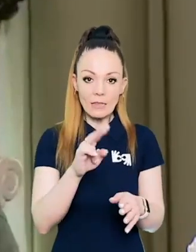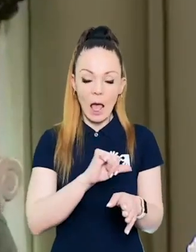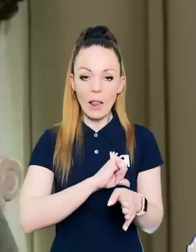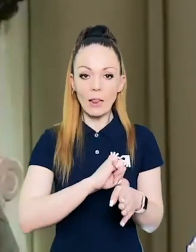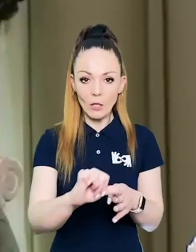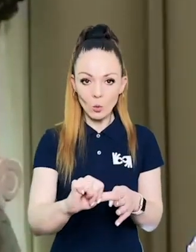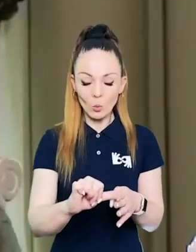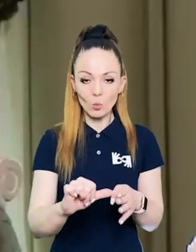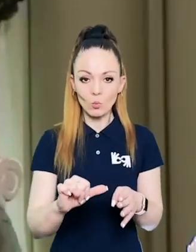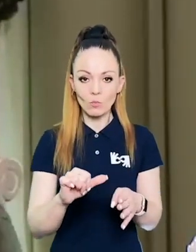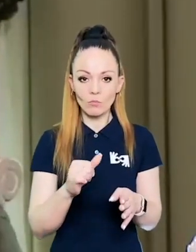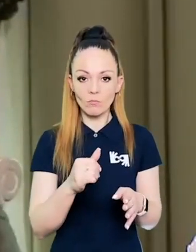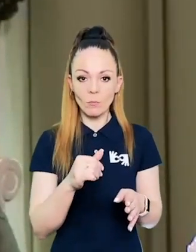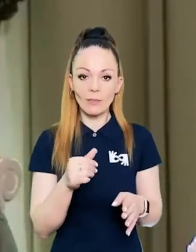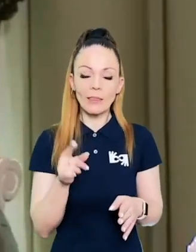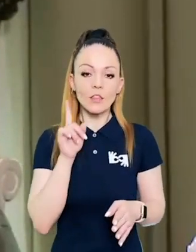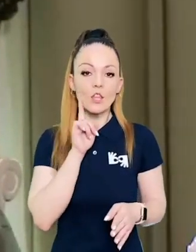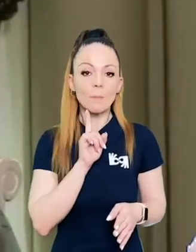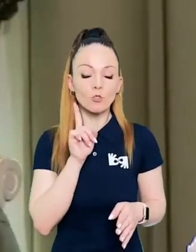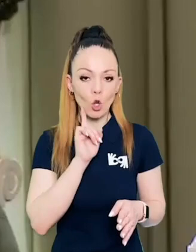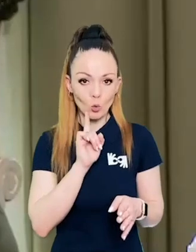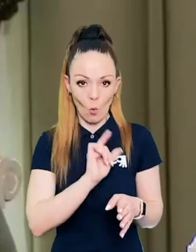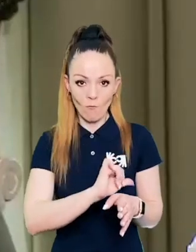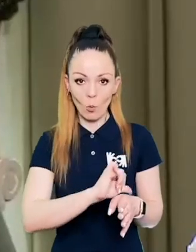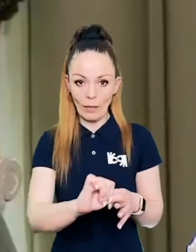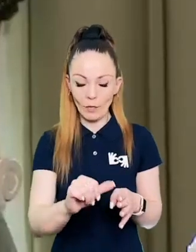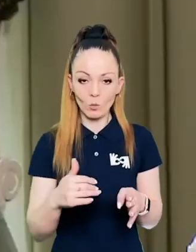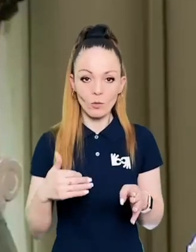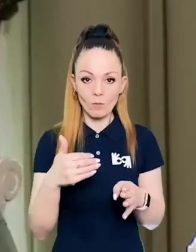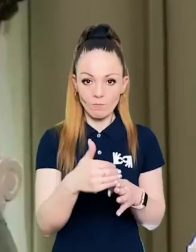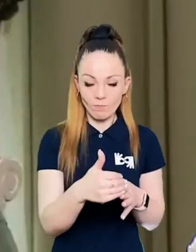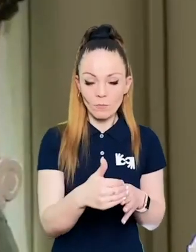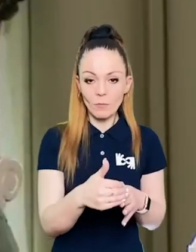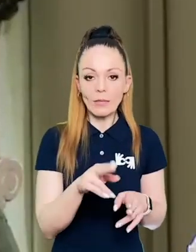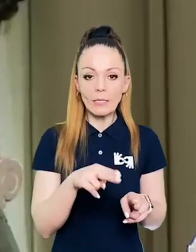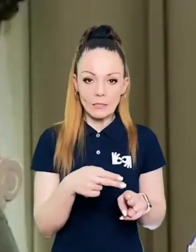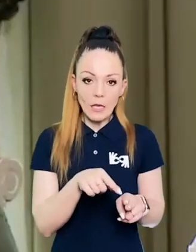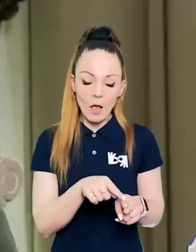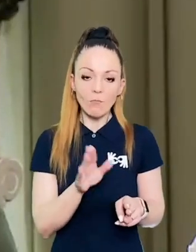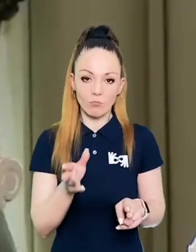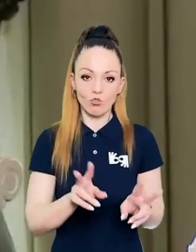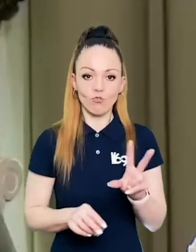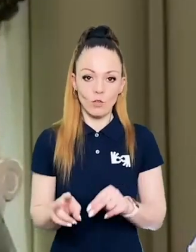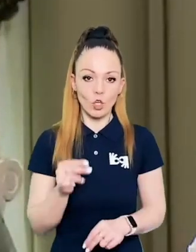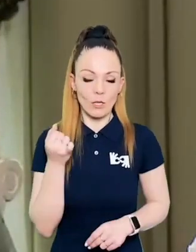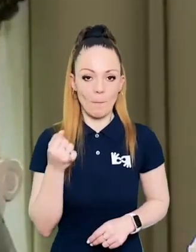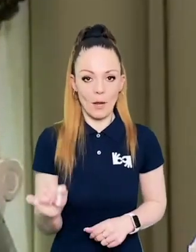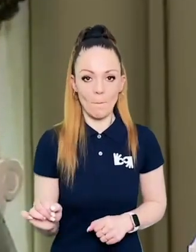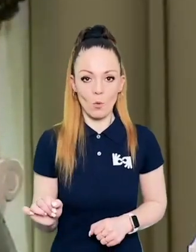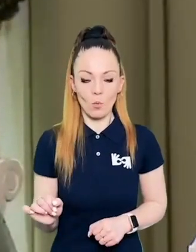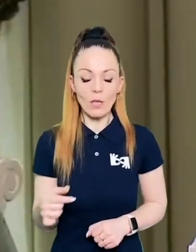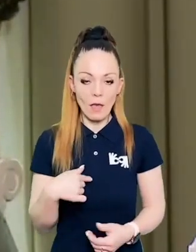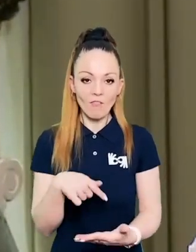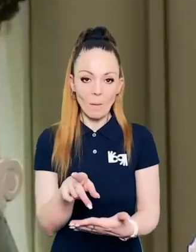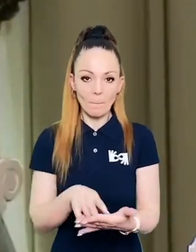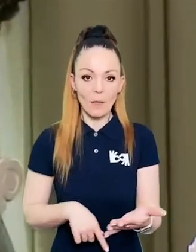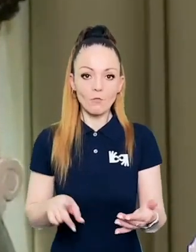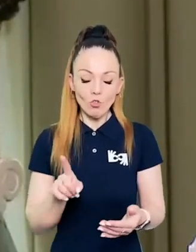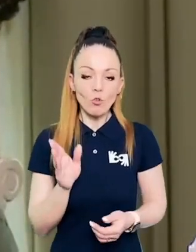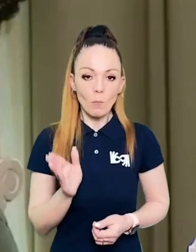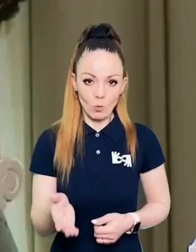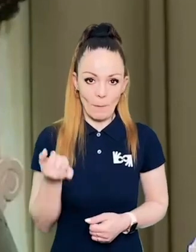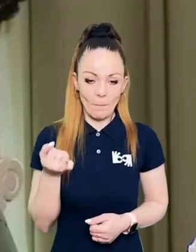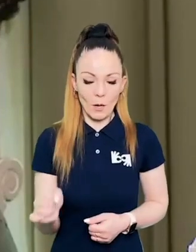цю лінію розмежування, тимчасову лінію, і це буде перемога.